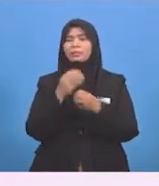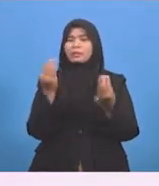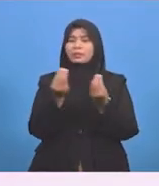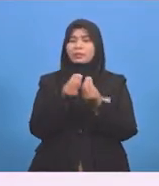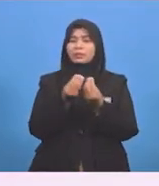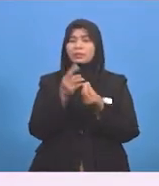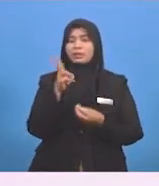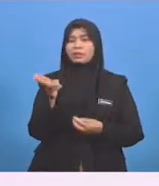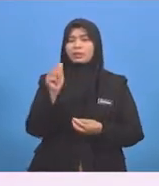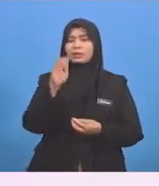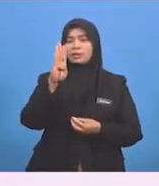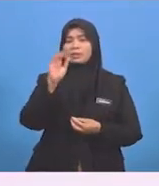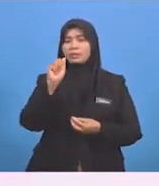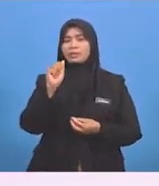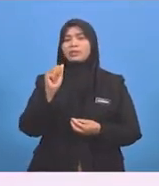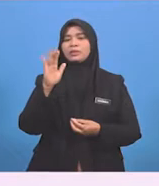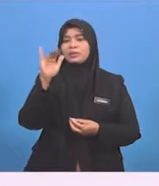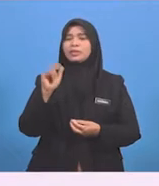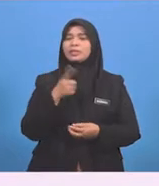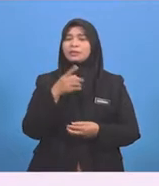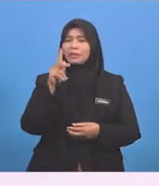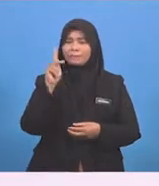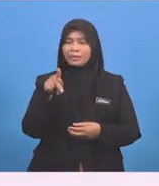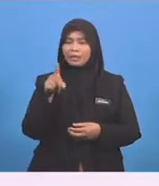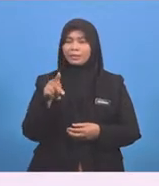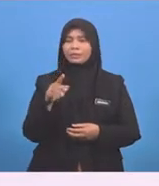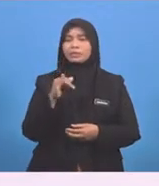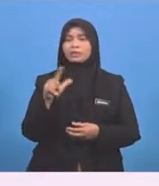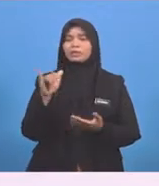jumlah haba yang diperlukan adalah